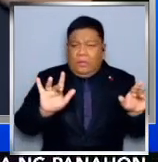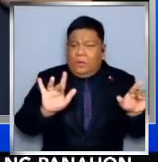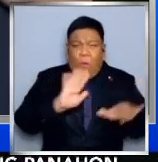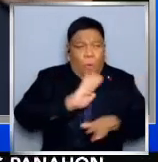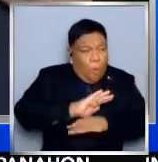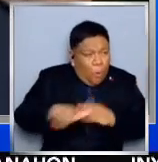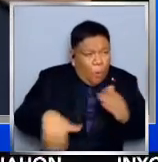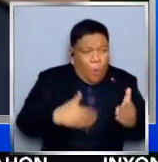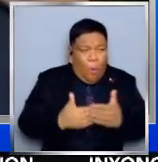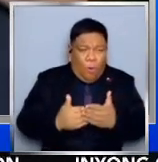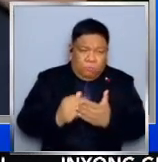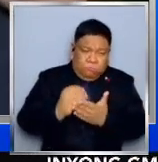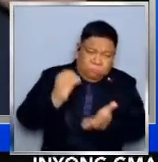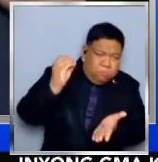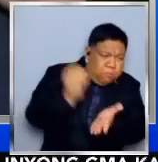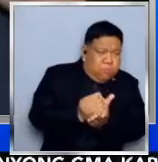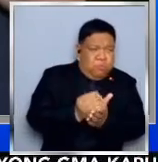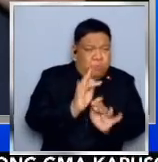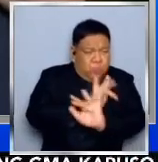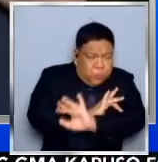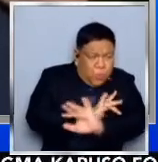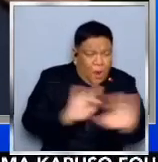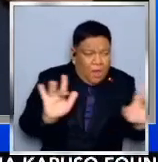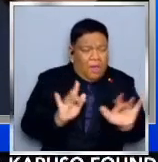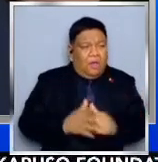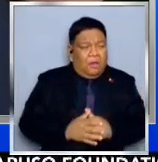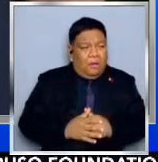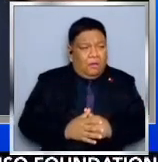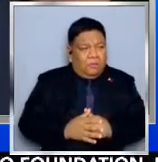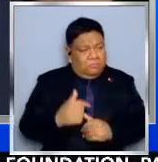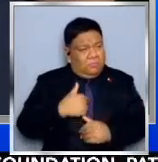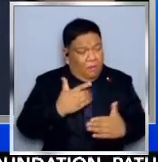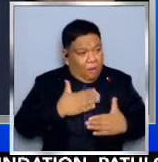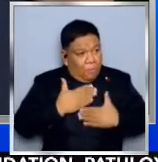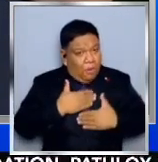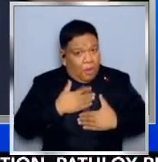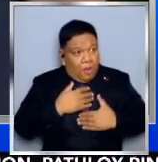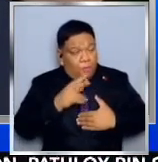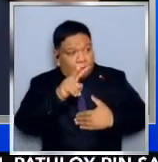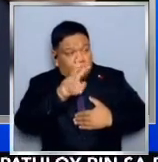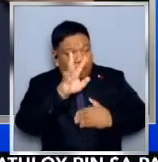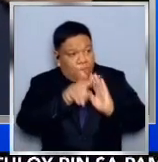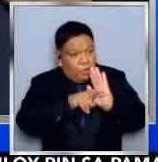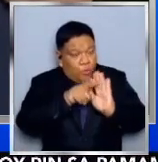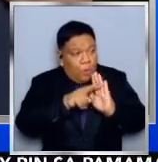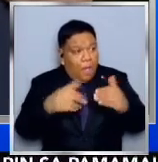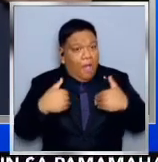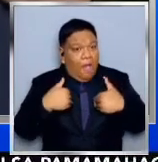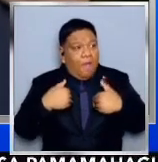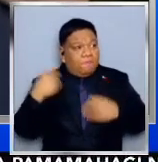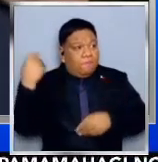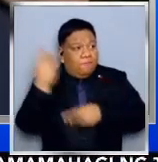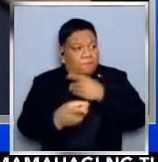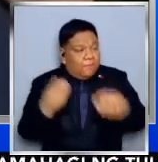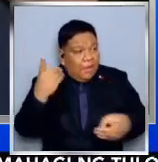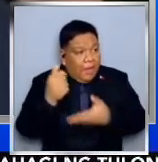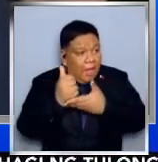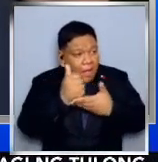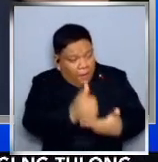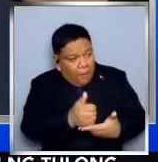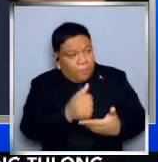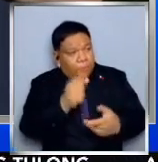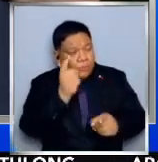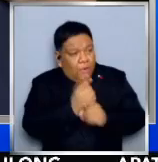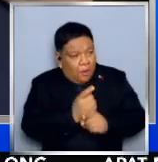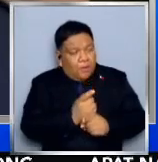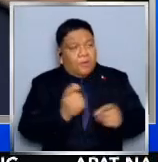Lahat wala. Kaya natuwa ako nung nakita ko yung video mo, meron nagdadating na tulong, kahit papano meron, pero maraming